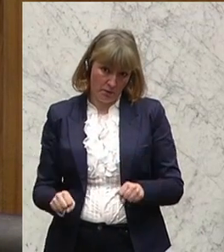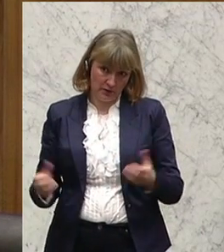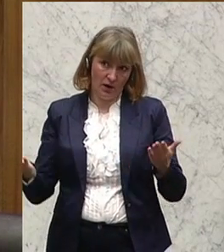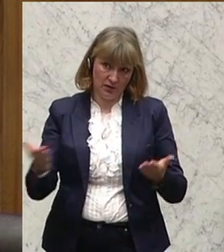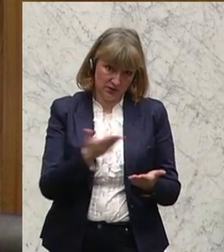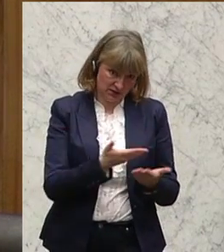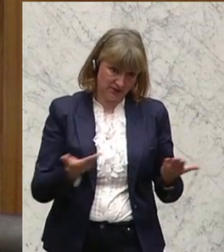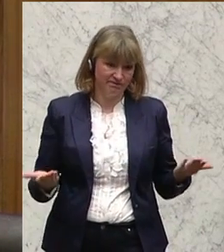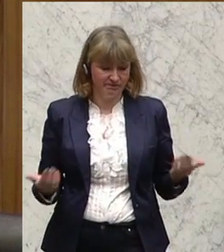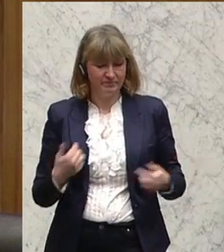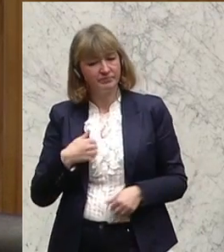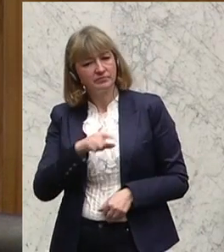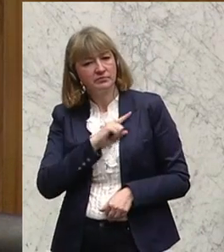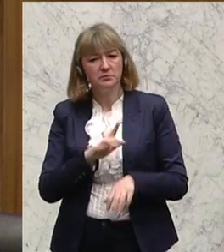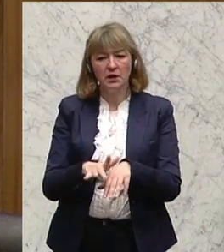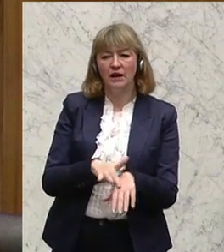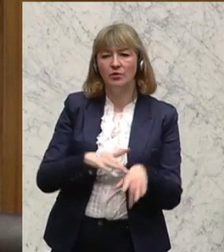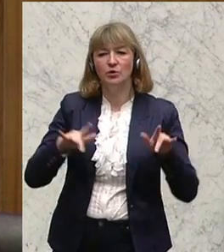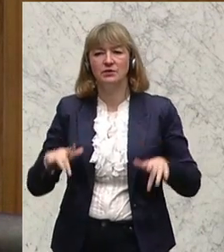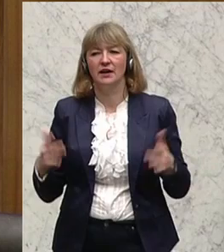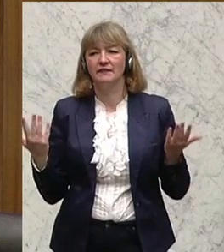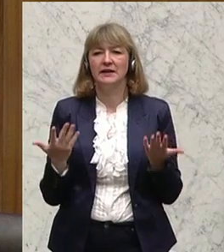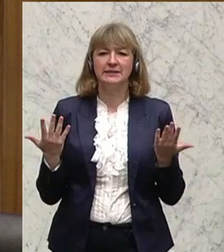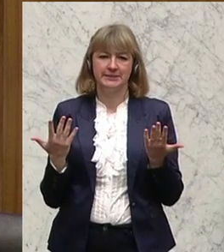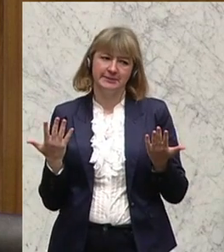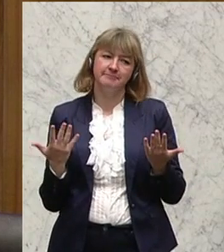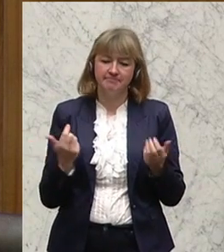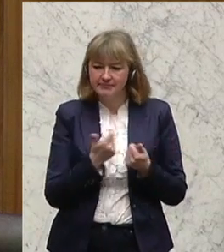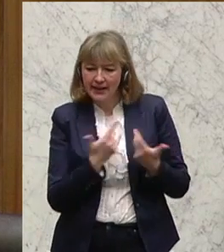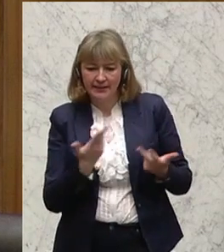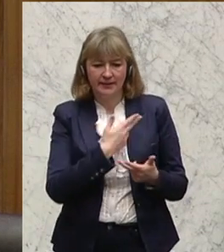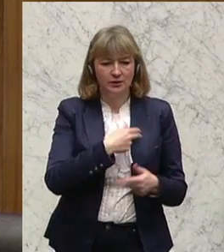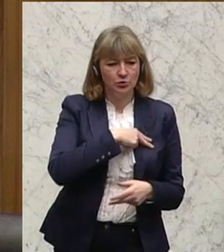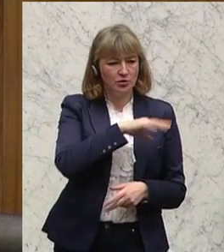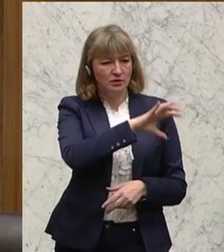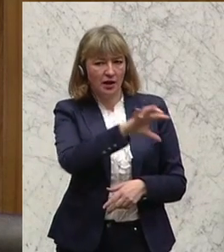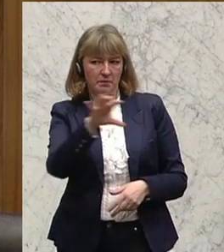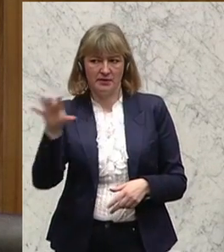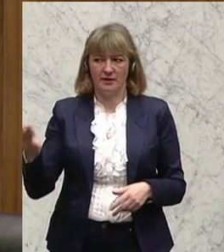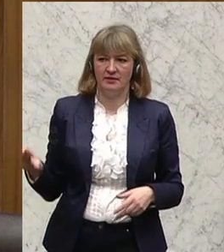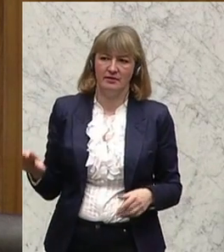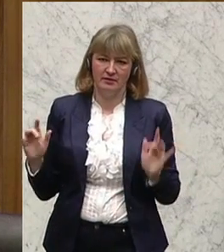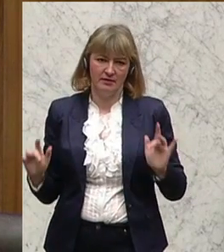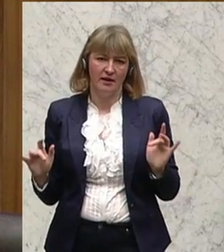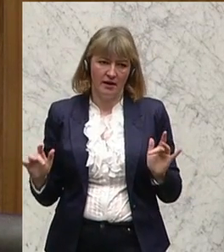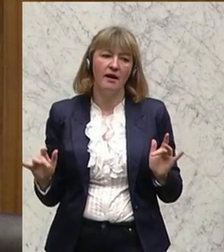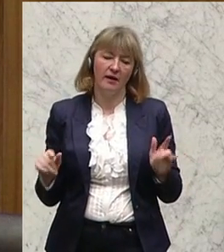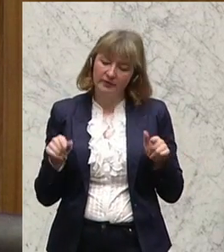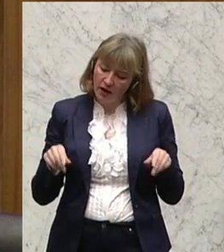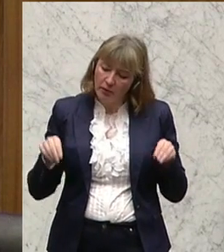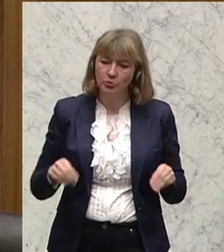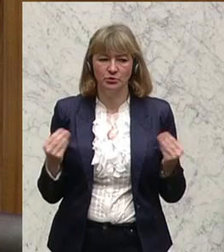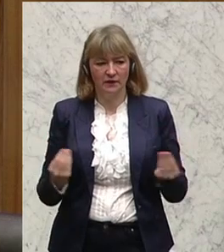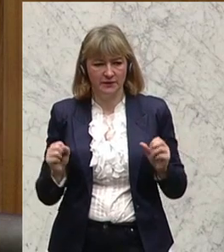Also ich habe den Eindruck, dass hier wirklich eigentlich auf mehreren Zuständigkeitsebenen es entsprechende